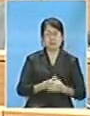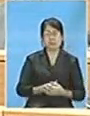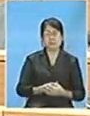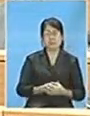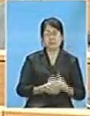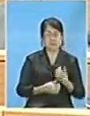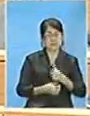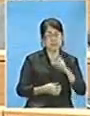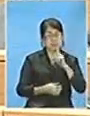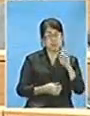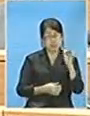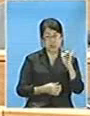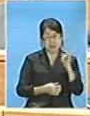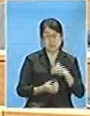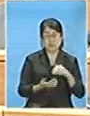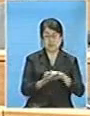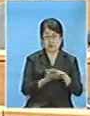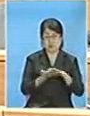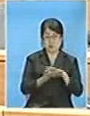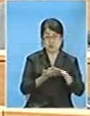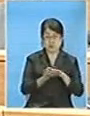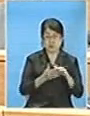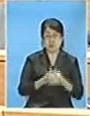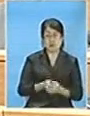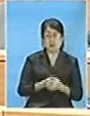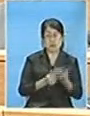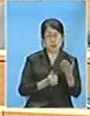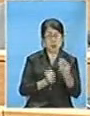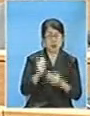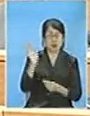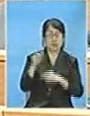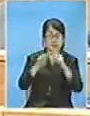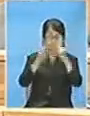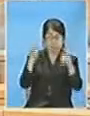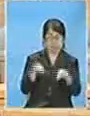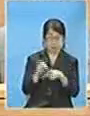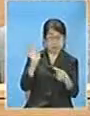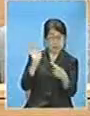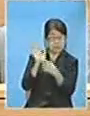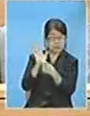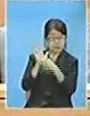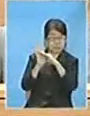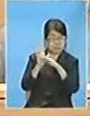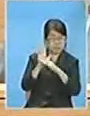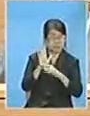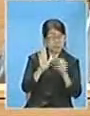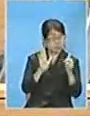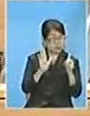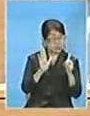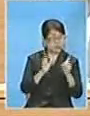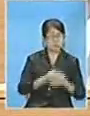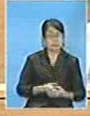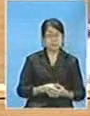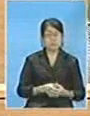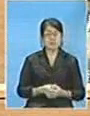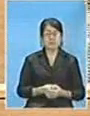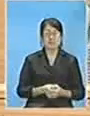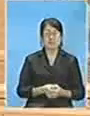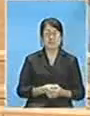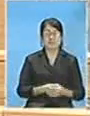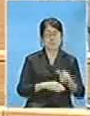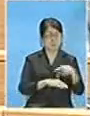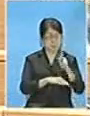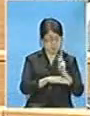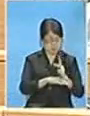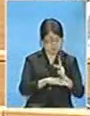ก่อนที่จะถามผมขออนุญาตท่านประธานขออนุญาตเอาสแตนขึ้นมาเพื่อประกอบการอภิปรายครับท่านประธานครับท่านประธานที่เคาร